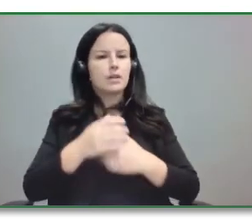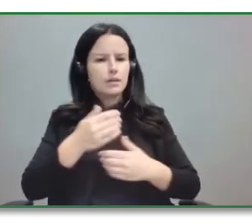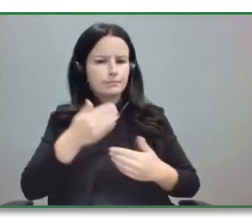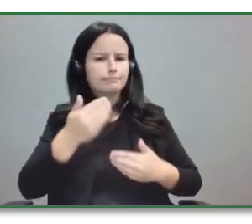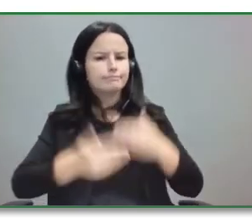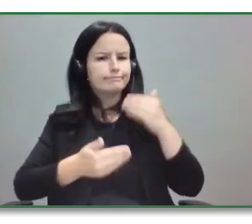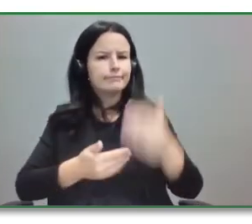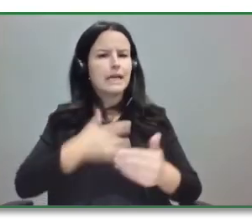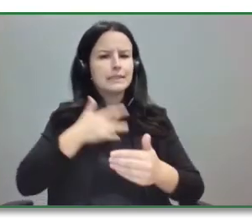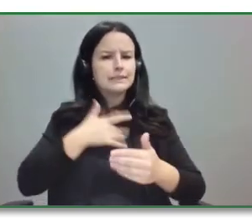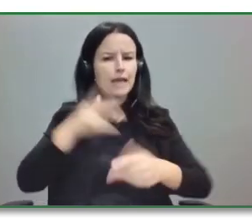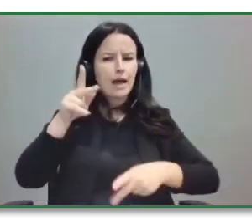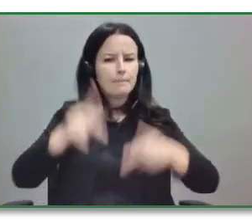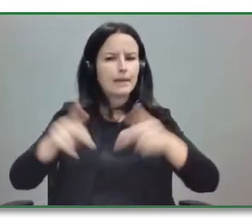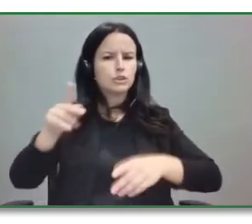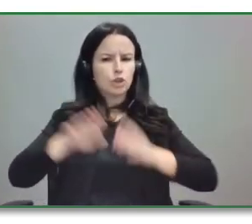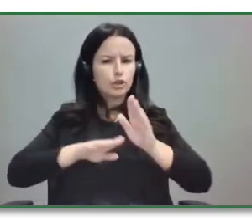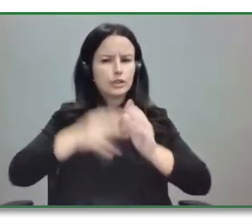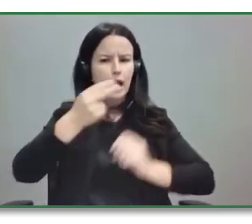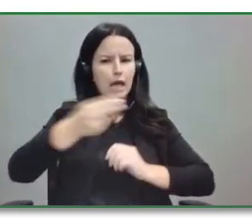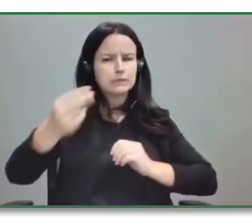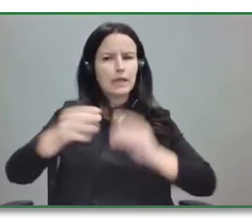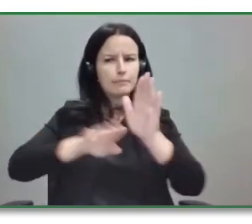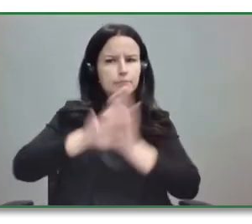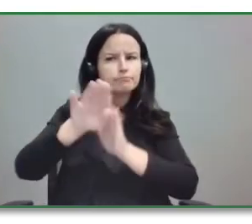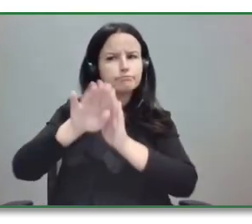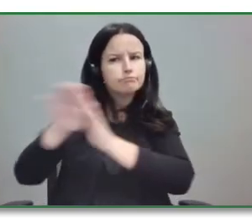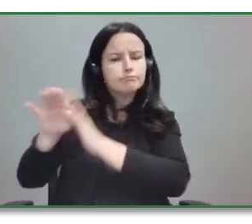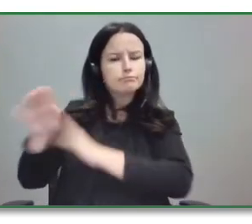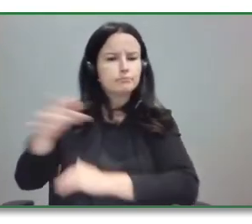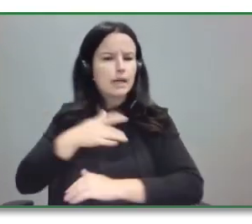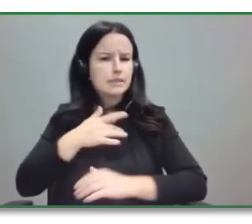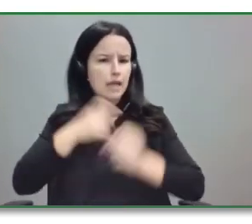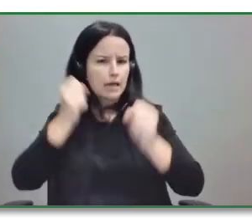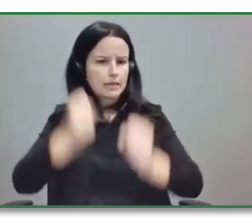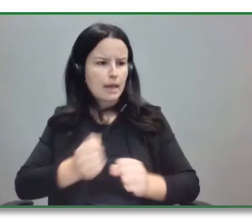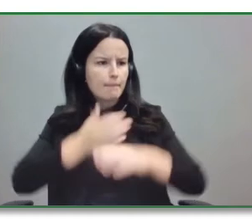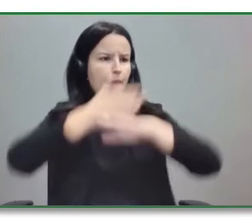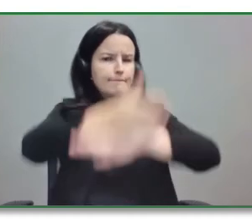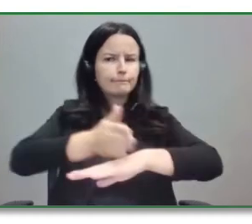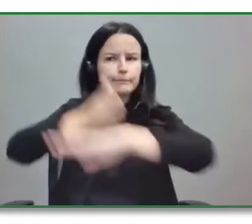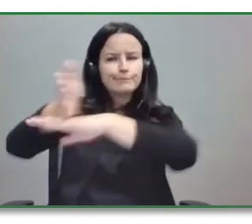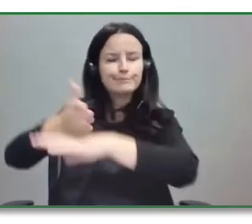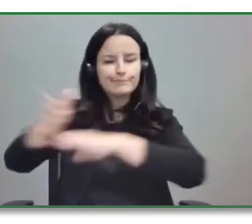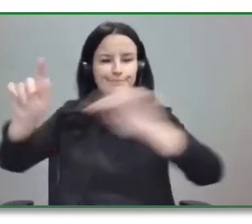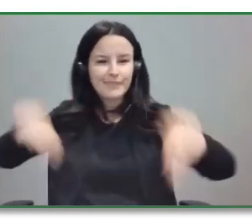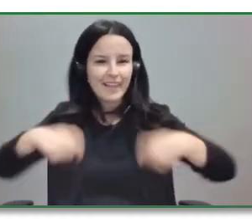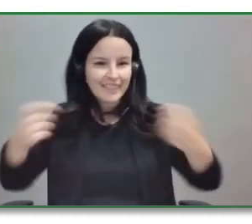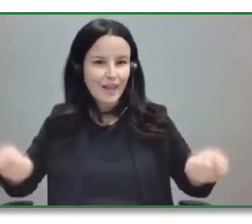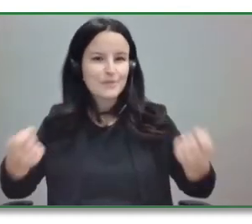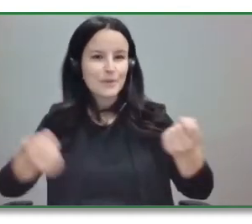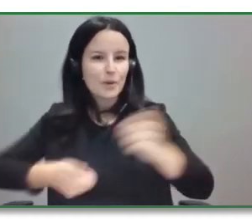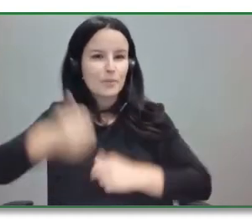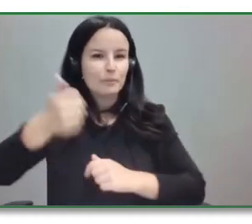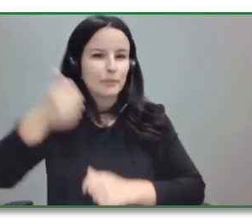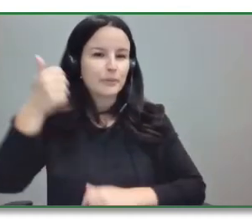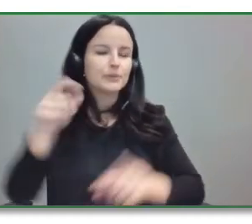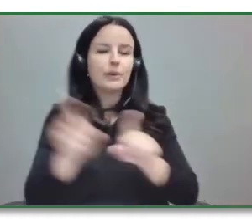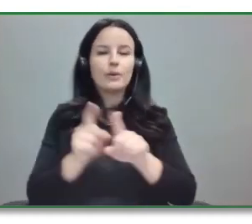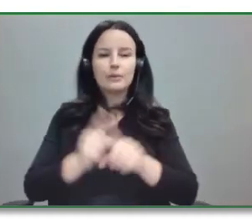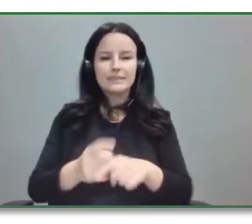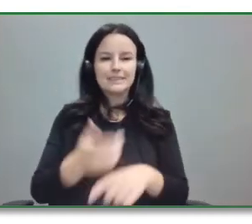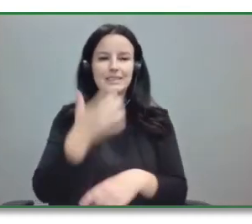les personnes handicapées seront plus facilement en mesure de sortir dans la nature et auront un plus grand sens